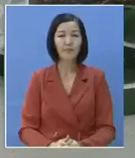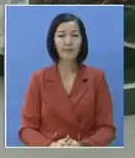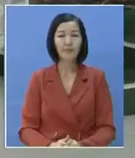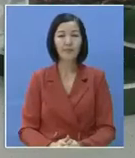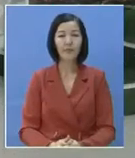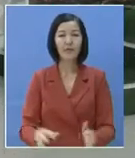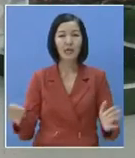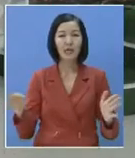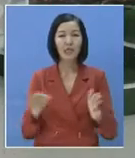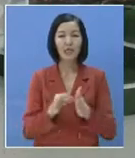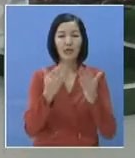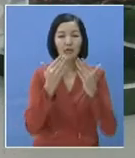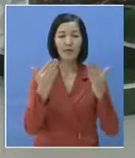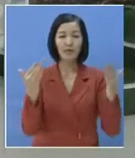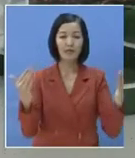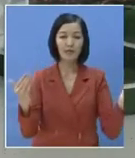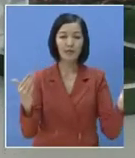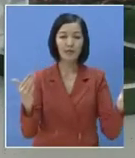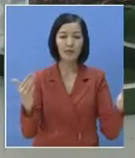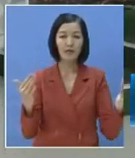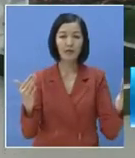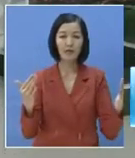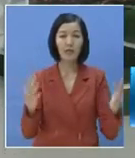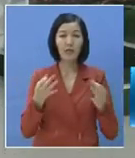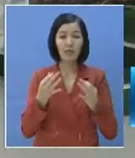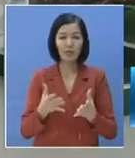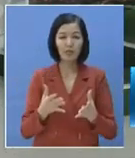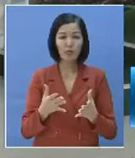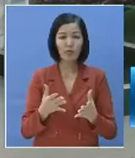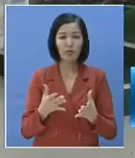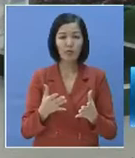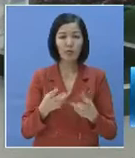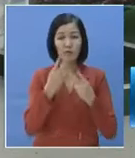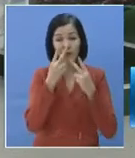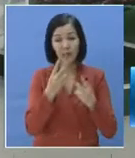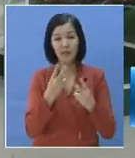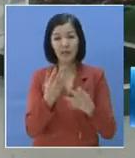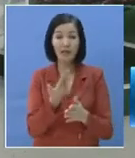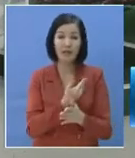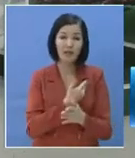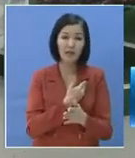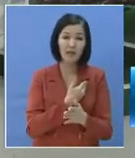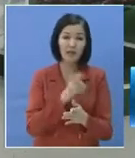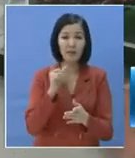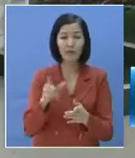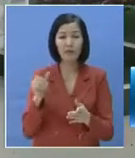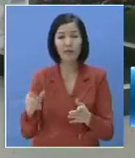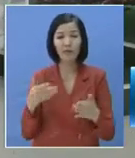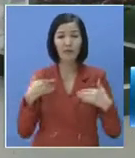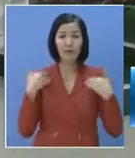Цель этой выставки не просто показать, а хотелось бы этих ребят